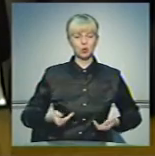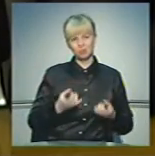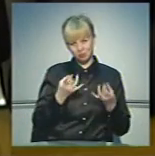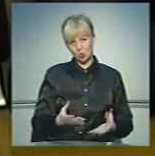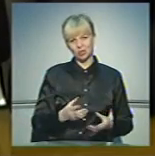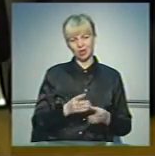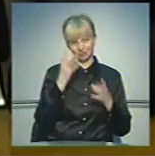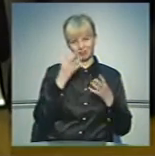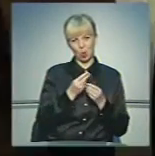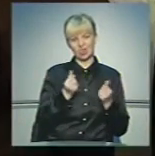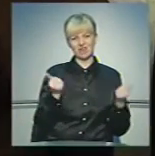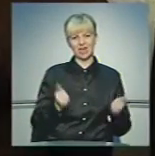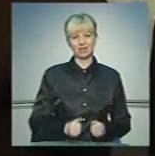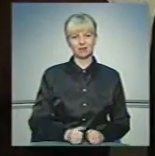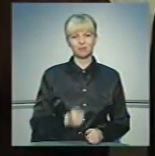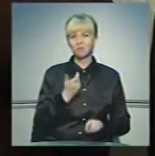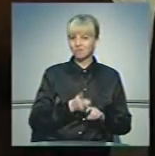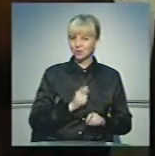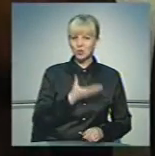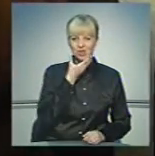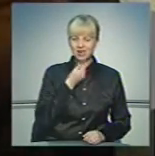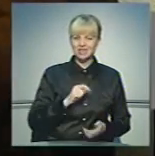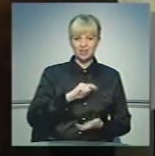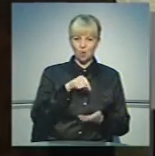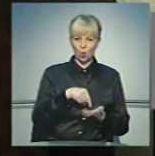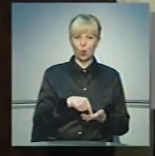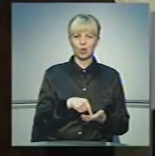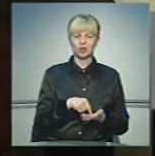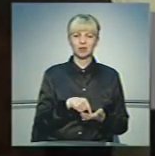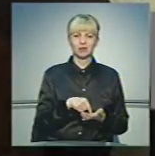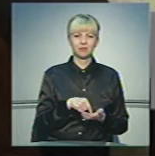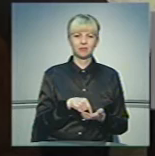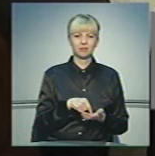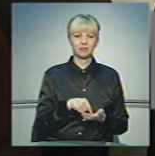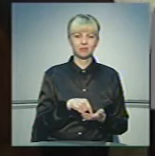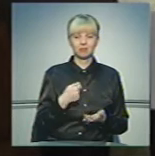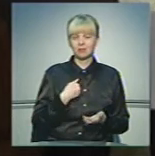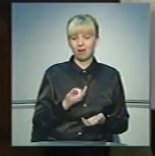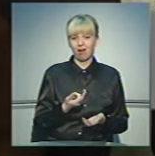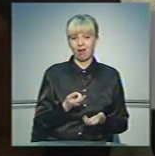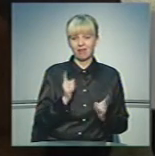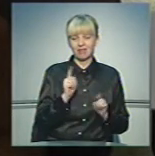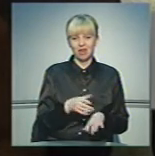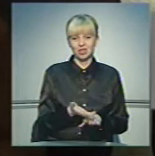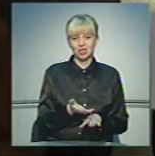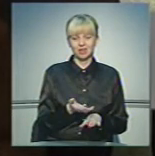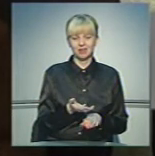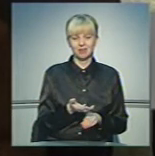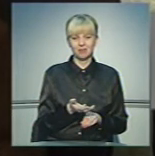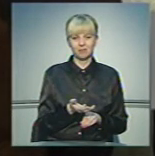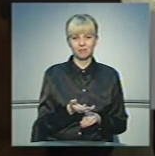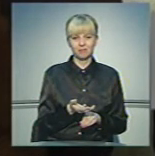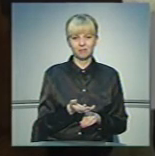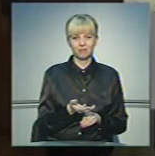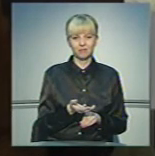просто розвіятися. Дуже красивий город. Я навіть, ну, я